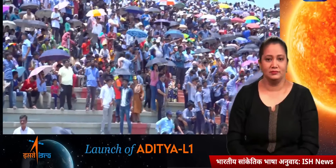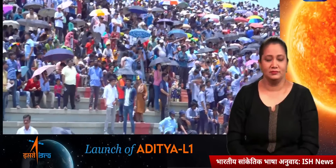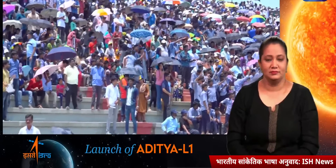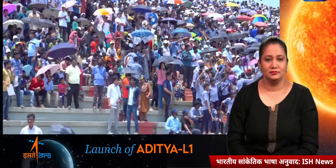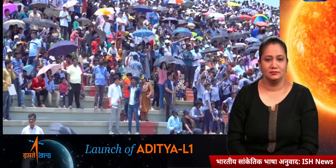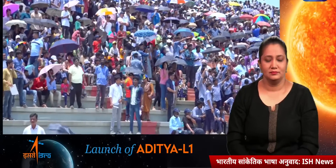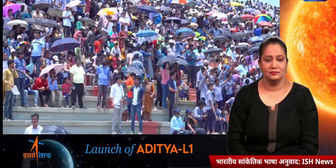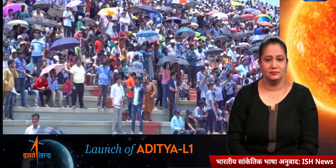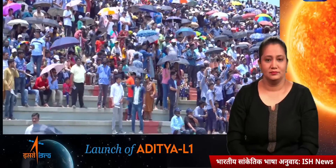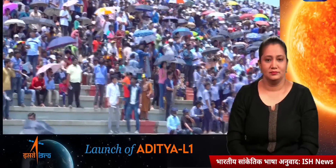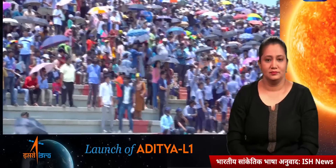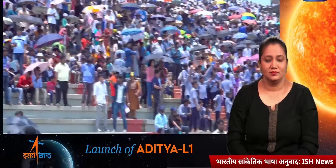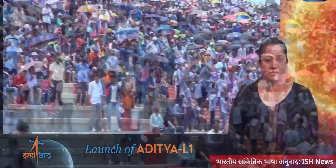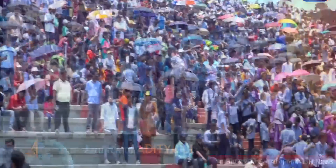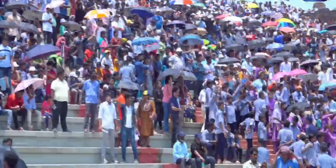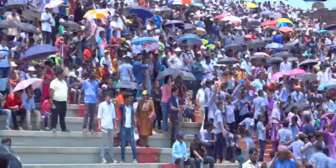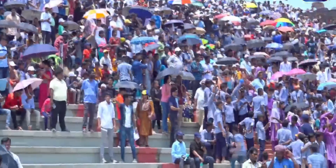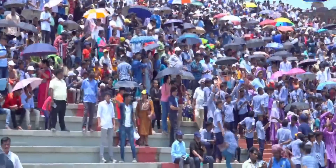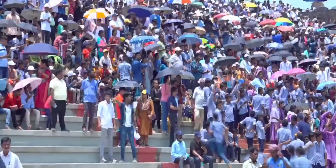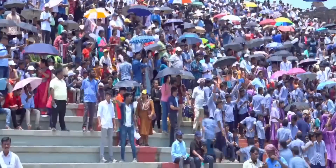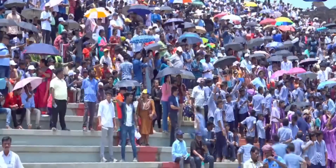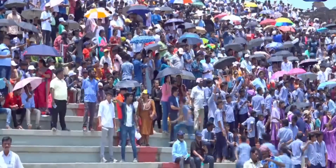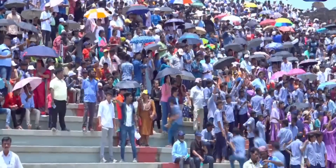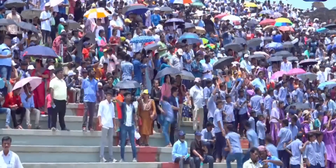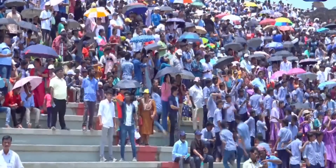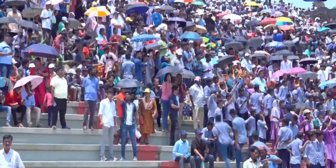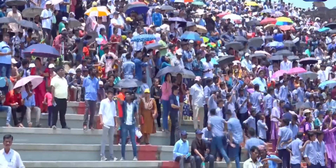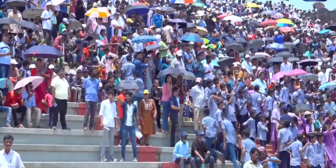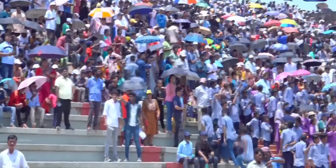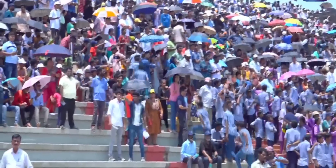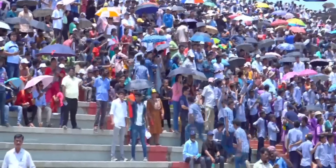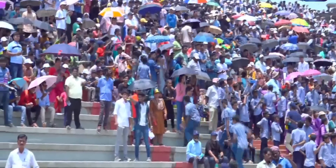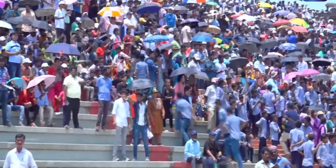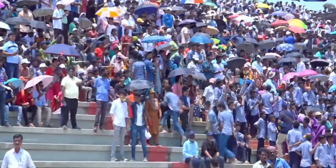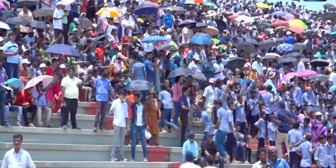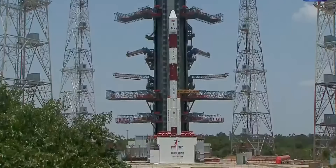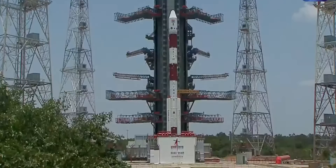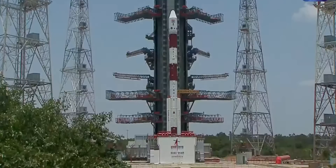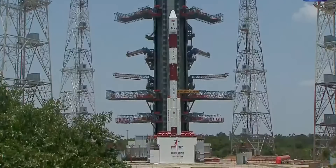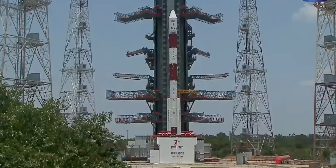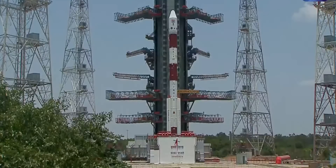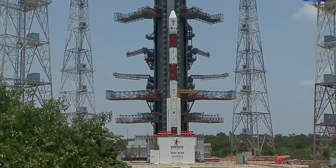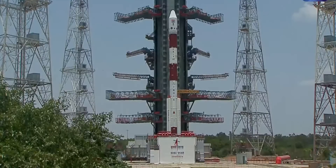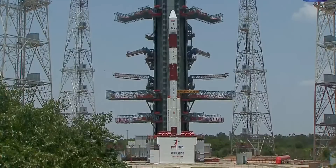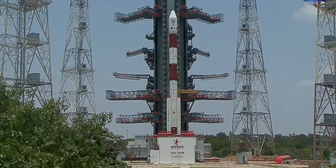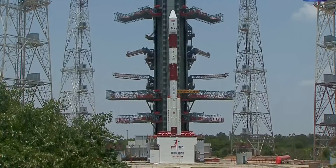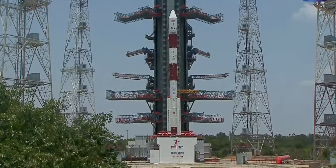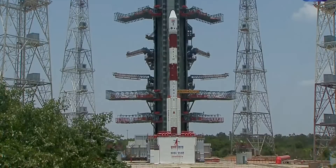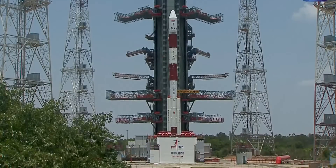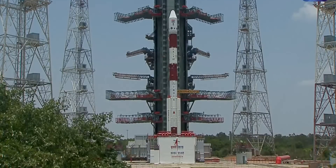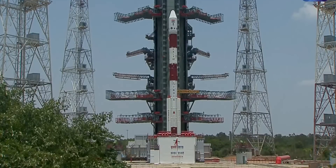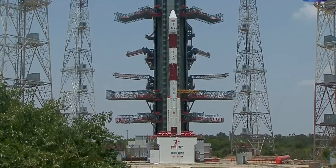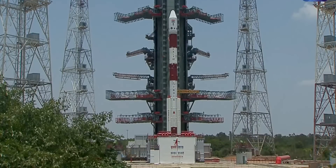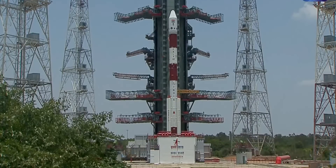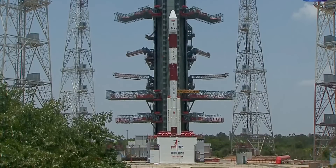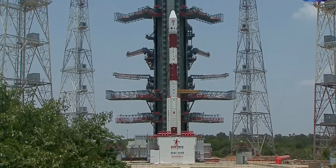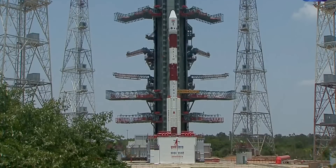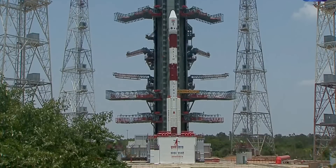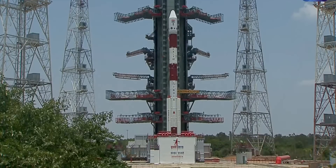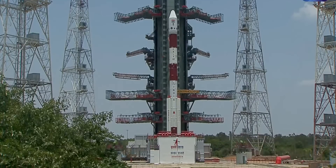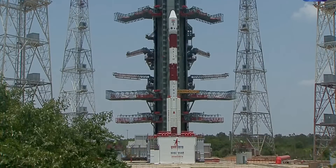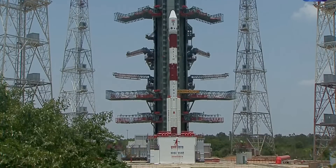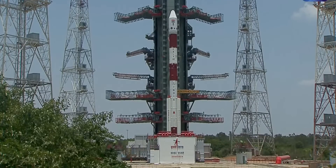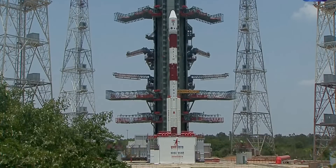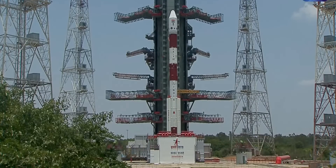इतनी मौसम, यहाँ लगभग 37 डिग्री का टेम्परेचर है, वायु गति 0.8 मीटर